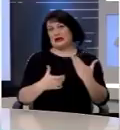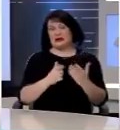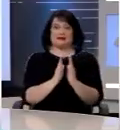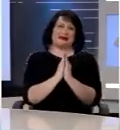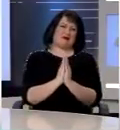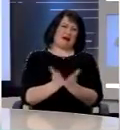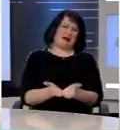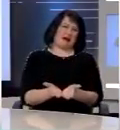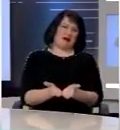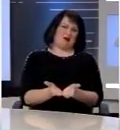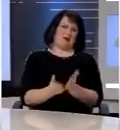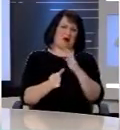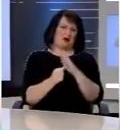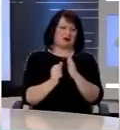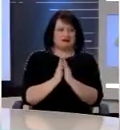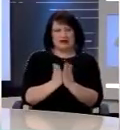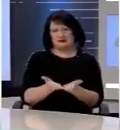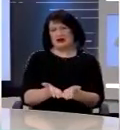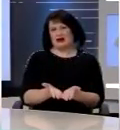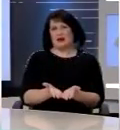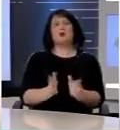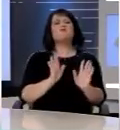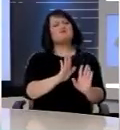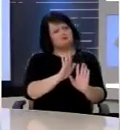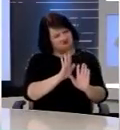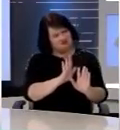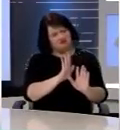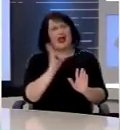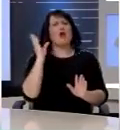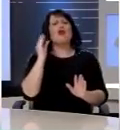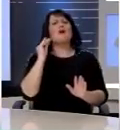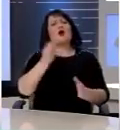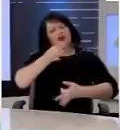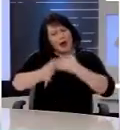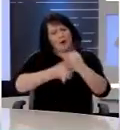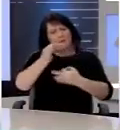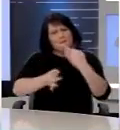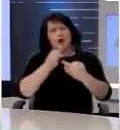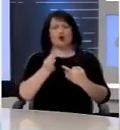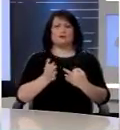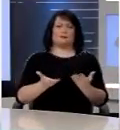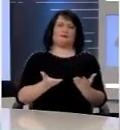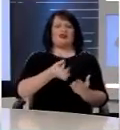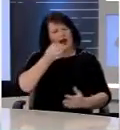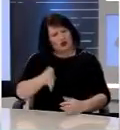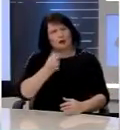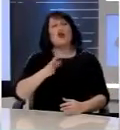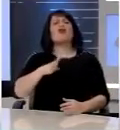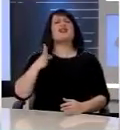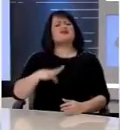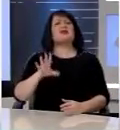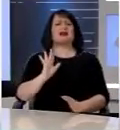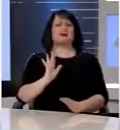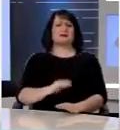Ελάτε, ρε παιδιά. Δεν πειράζει, εγώ θα ακουστώ αυτό που έχω να πω. Με συγχωρείτε. Θα ακουστεί είτε θέλουν είτε δεν